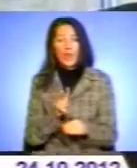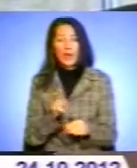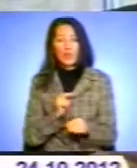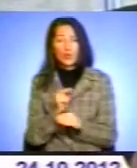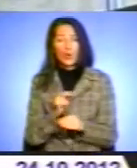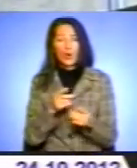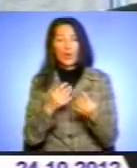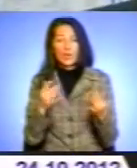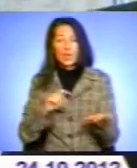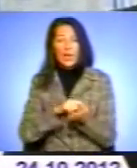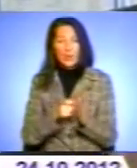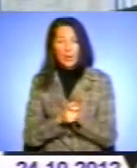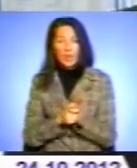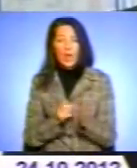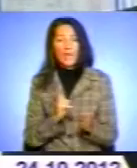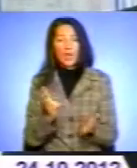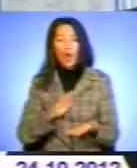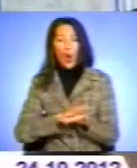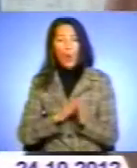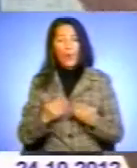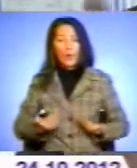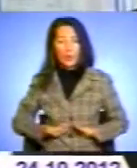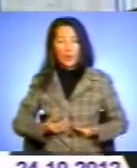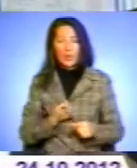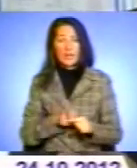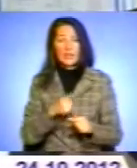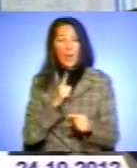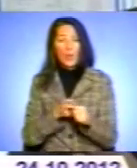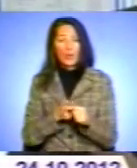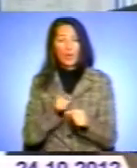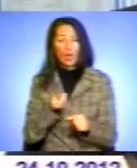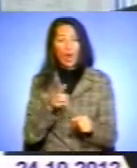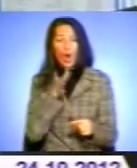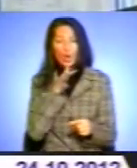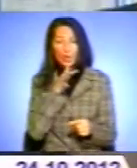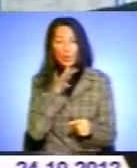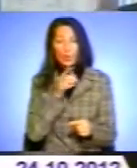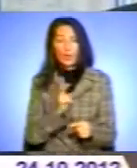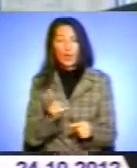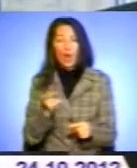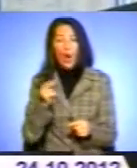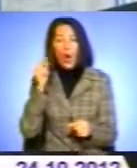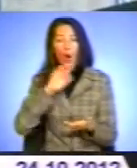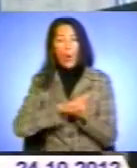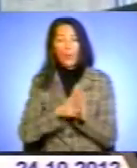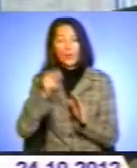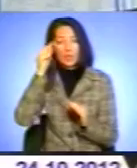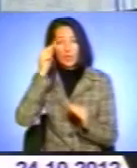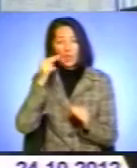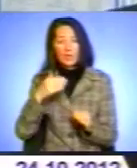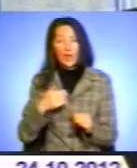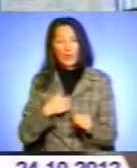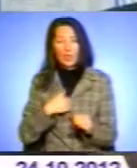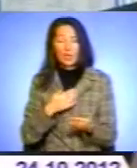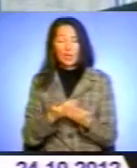мультимедійні, інше. А в яких умовах проживає? А це половина того часу. В яких умовах навчається? Мені видається,